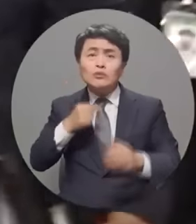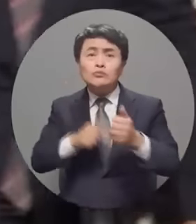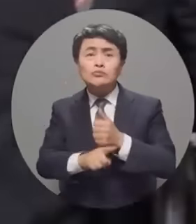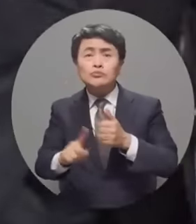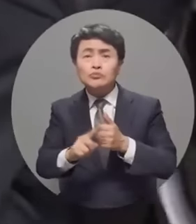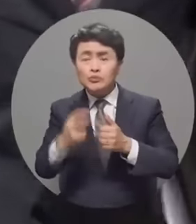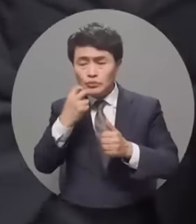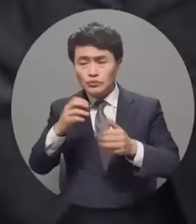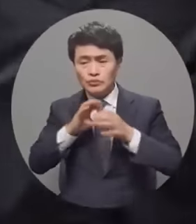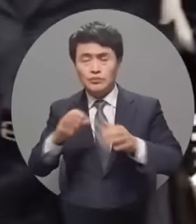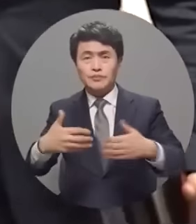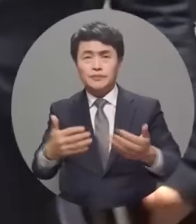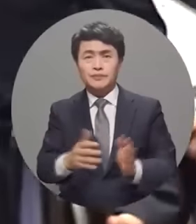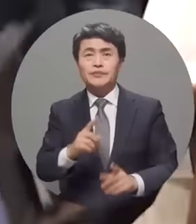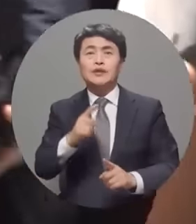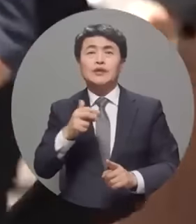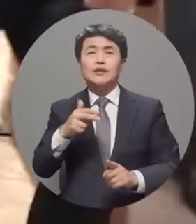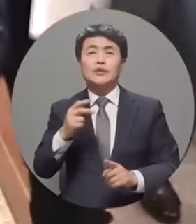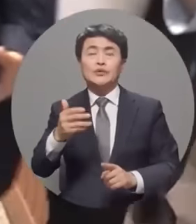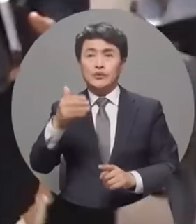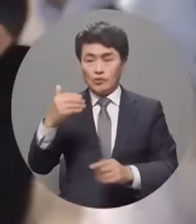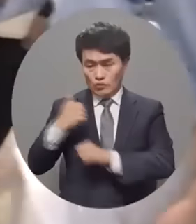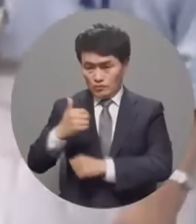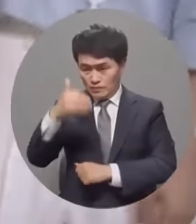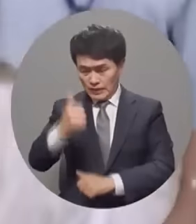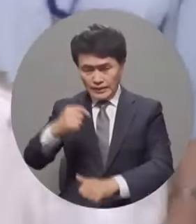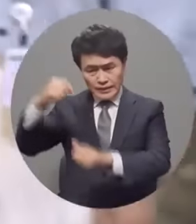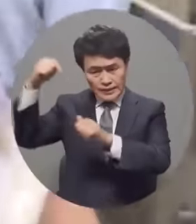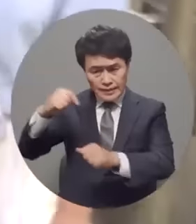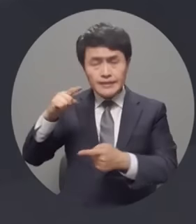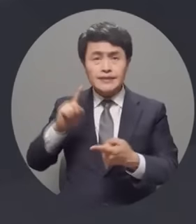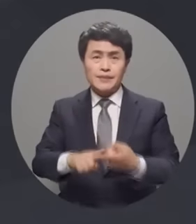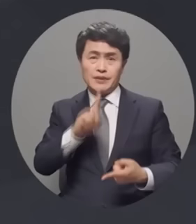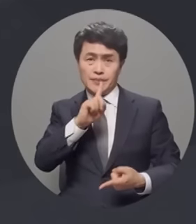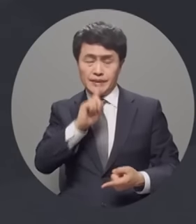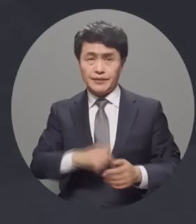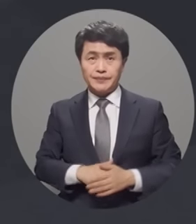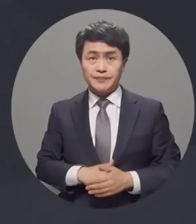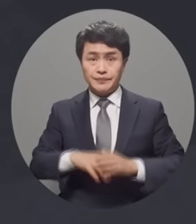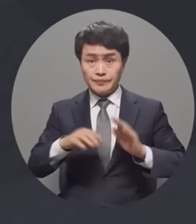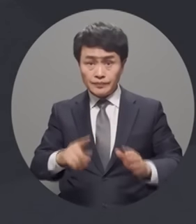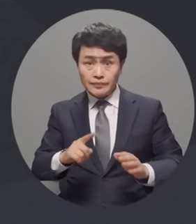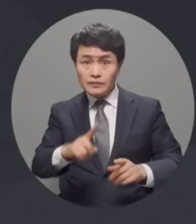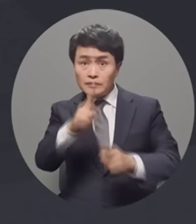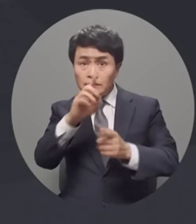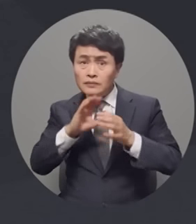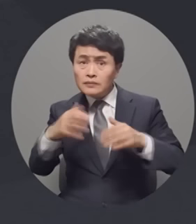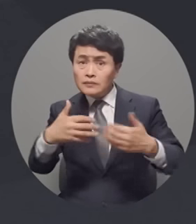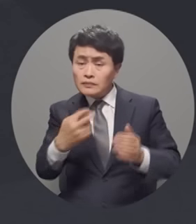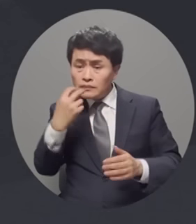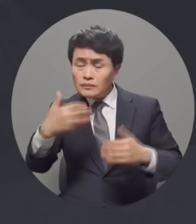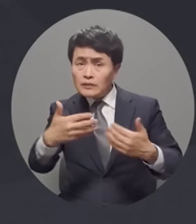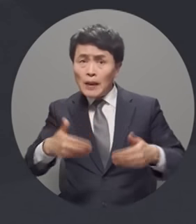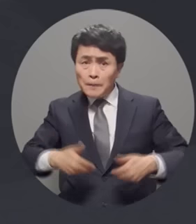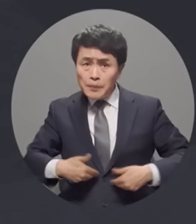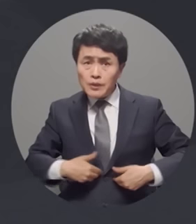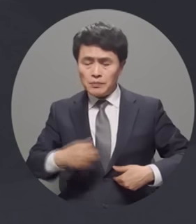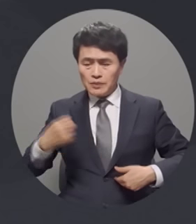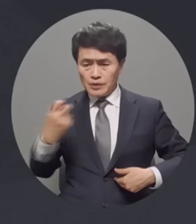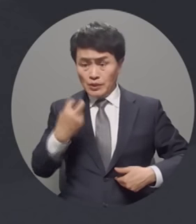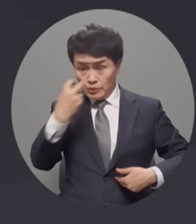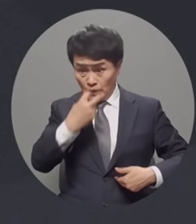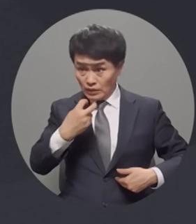조사본부 관계자는 이종섭 당시 국방부 장관의 지시 때문이라고 했습니다. 이 관계자는 조사팀에서 필요하면 재조사를